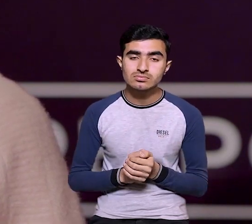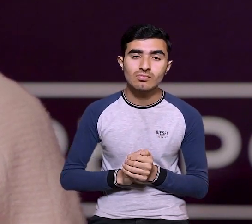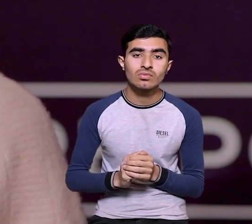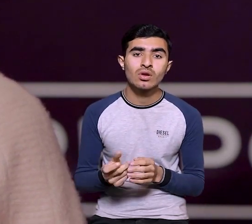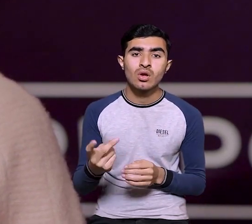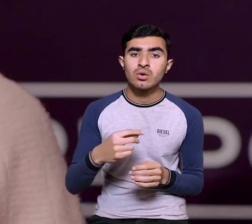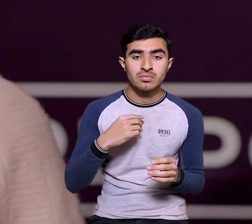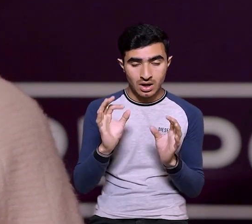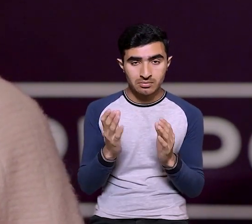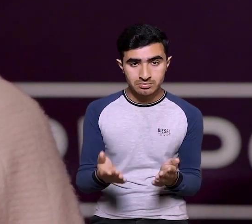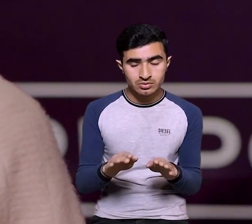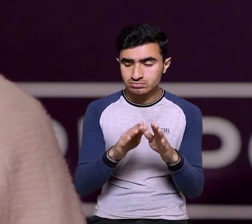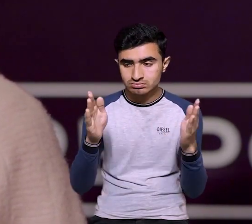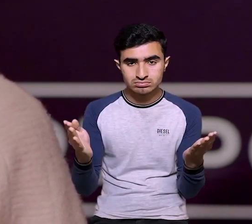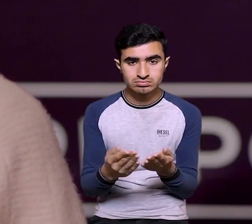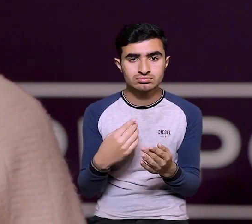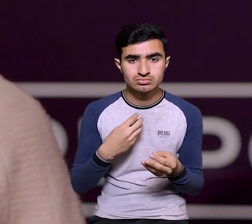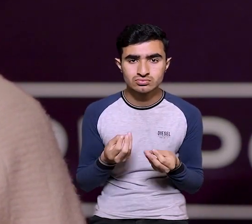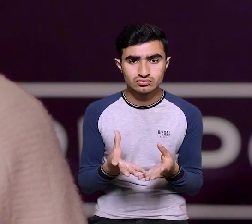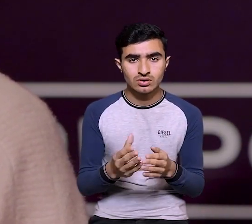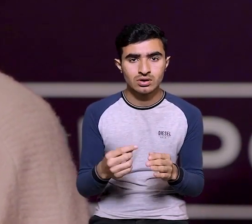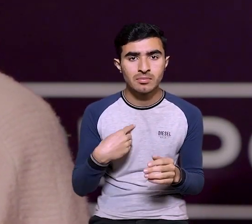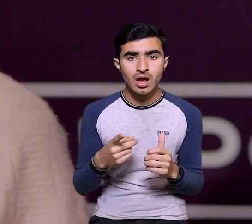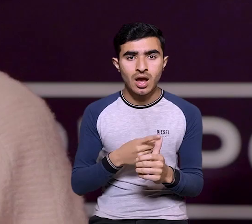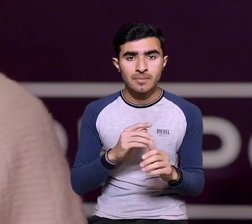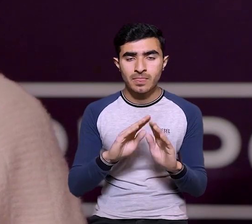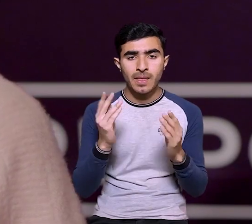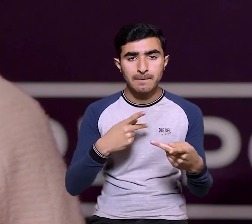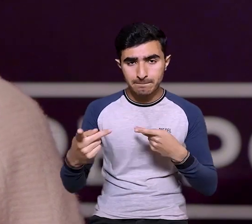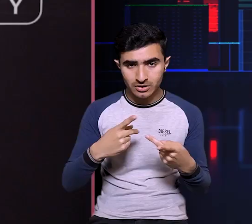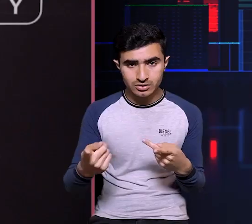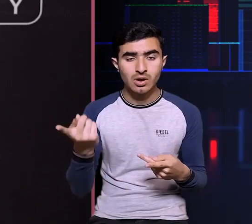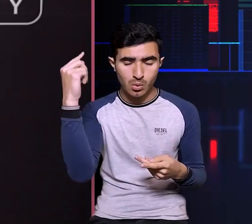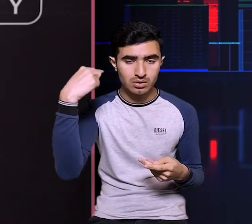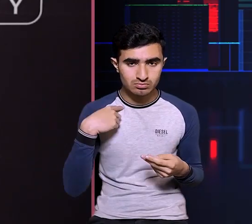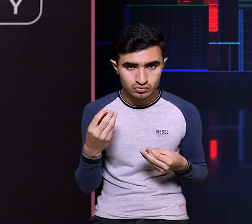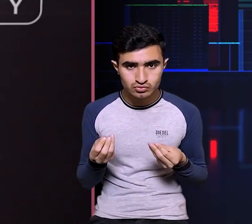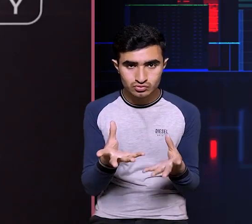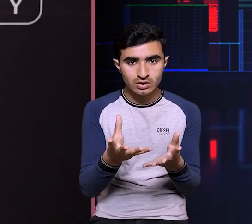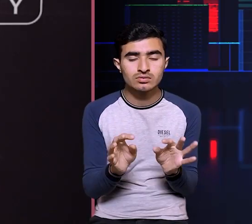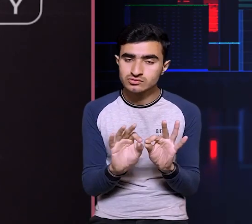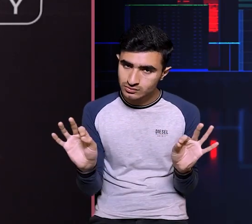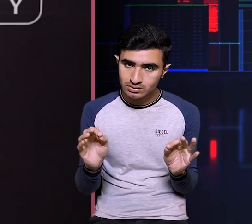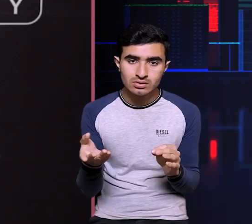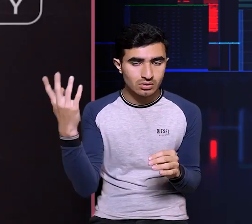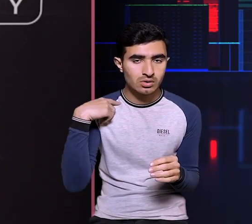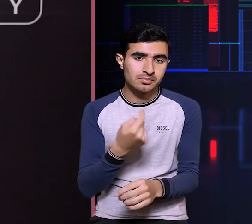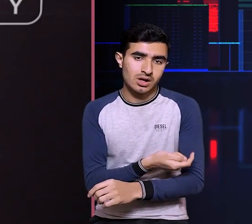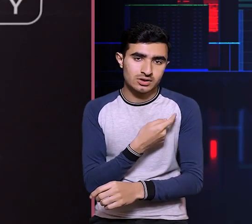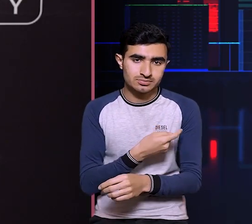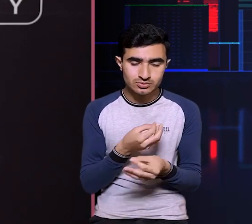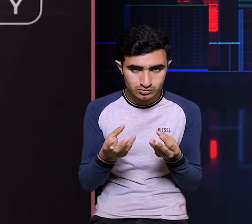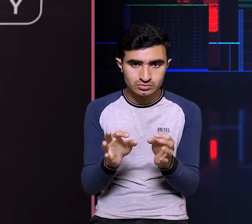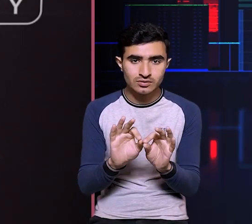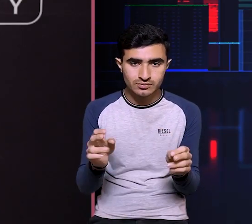ये चेंबर का मसला हुआ कि जब ये मैं बिजनेसेस में आई और मैंने अपनी फार्मास्यूटिकल इंडस्ट्री विच इज़ डॉन वैली